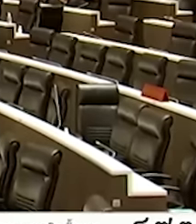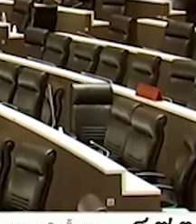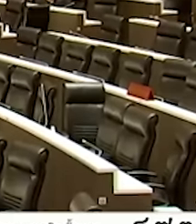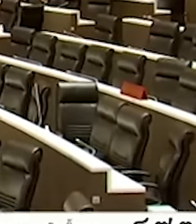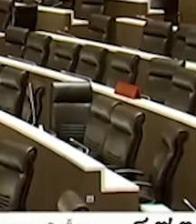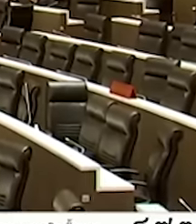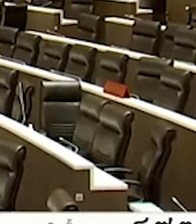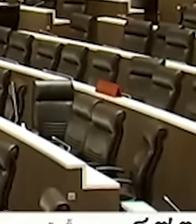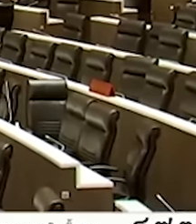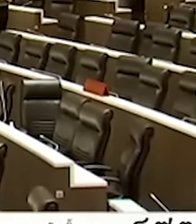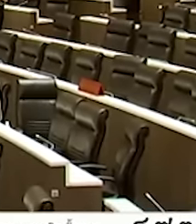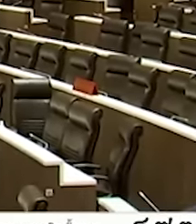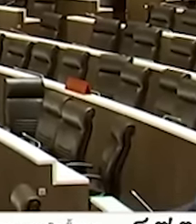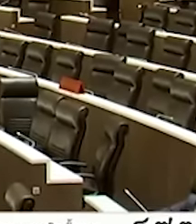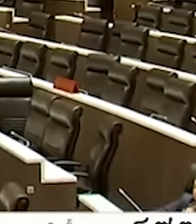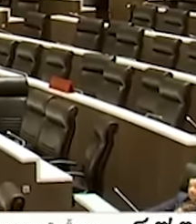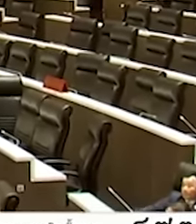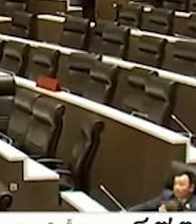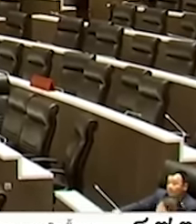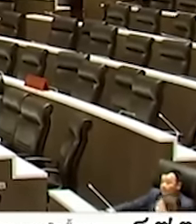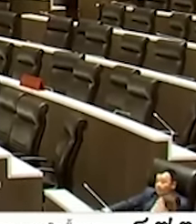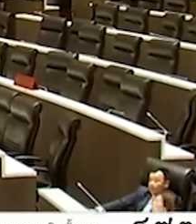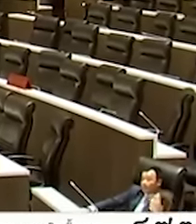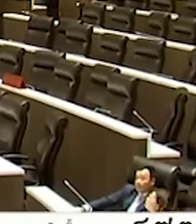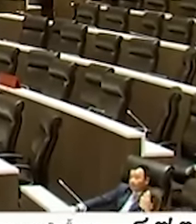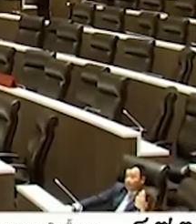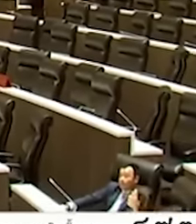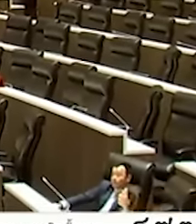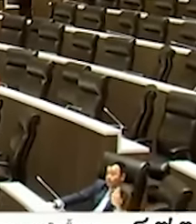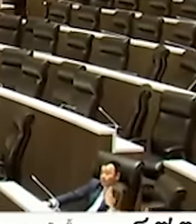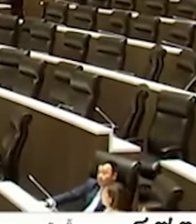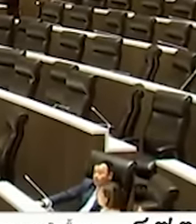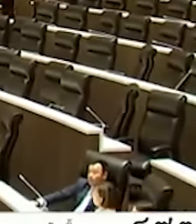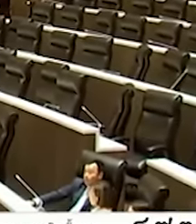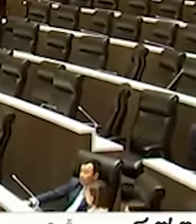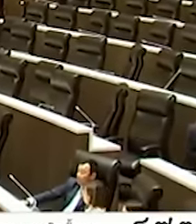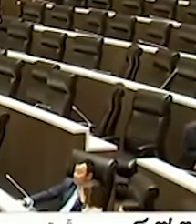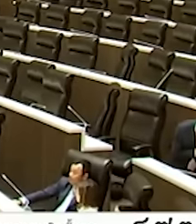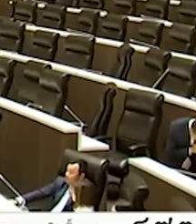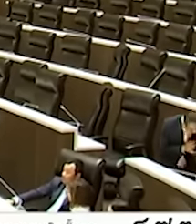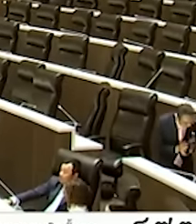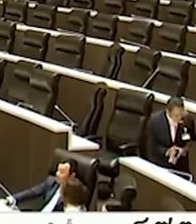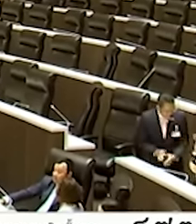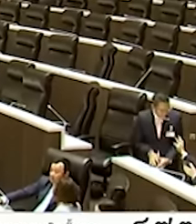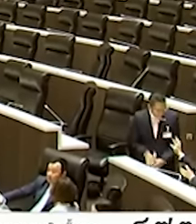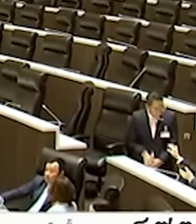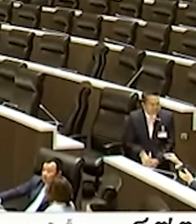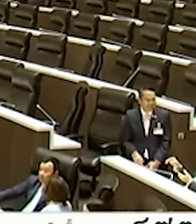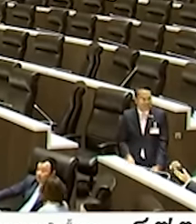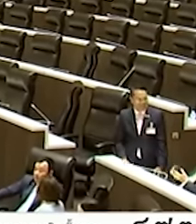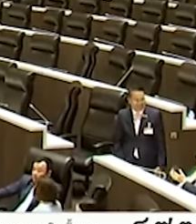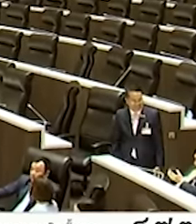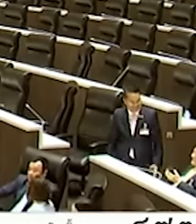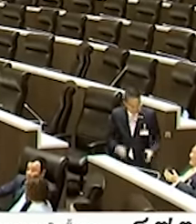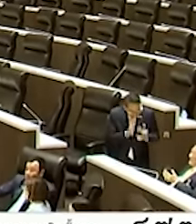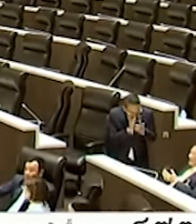ตรีค่ะวันนี้วาระสำคัญวาระเดียวในที่ประชุมสภาผู้แทนราษฎรที่ได้มีการพิจารณากันมาที่เริ่มประชุมกันตั้ง